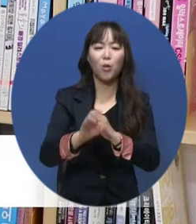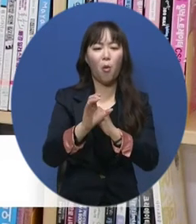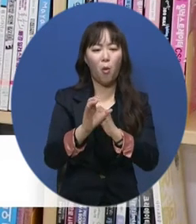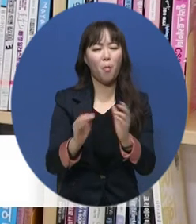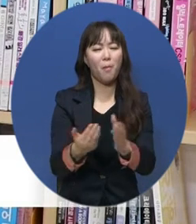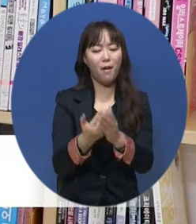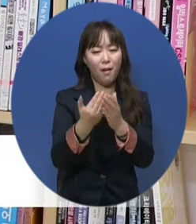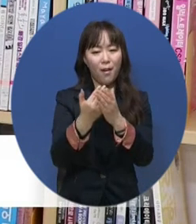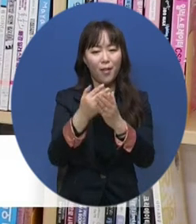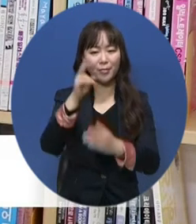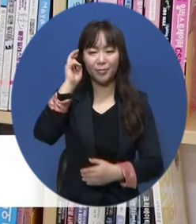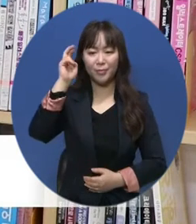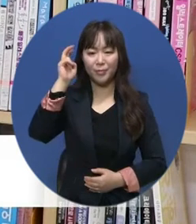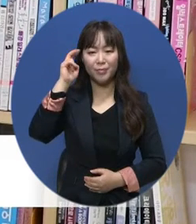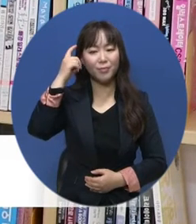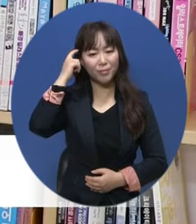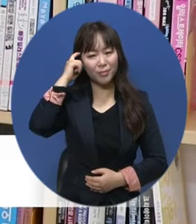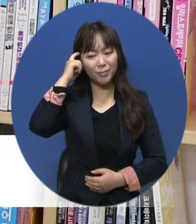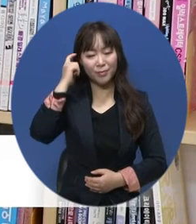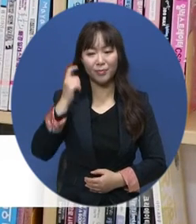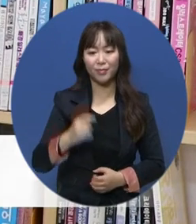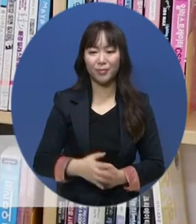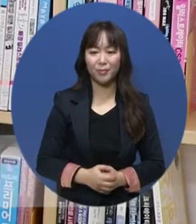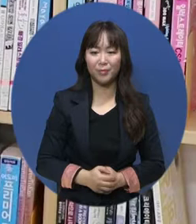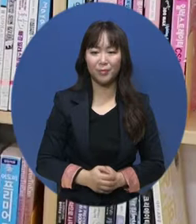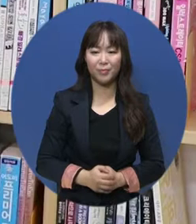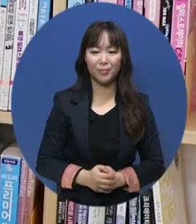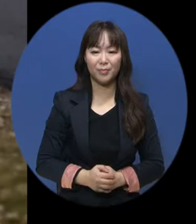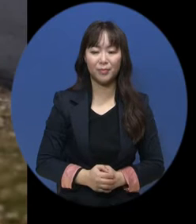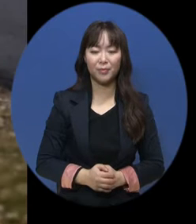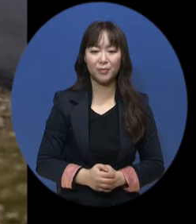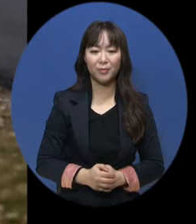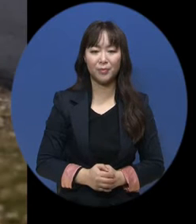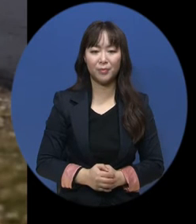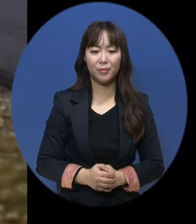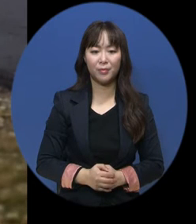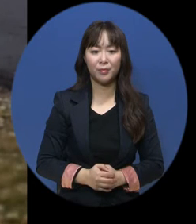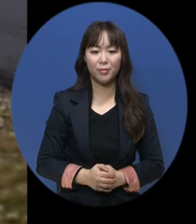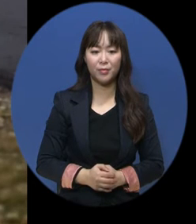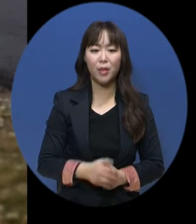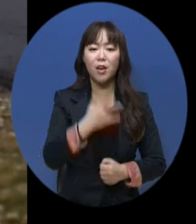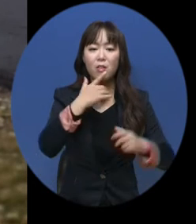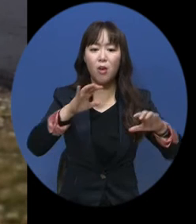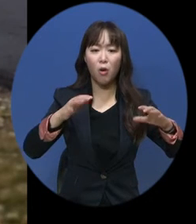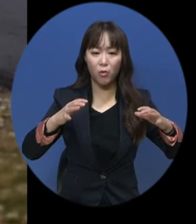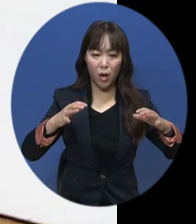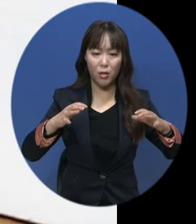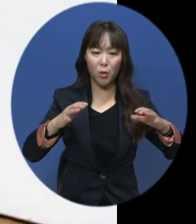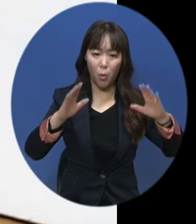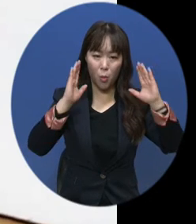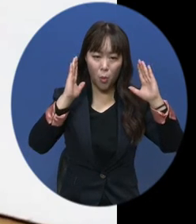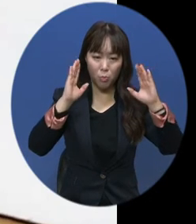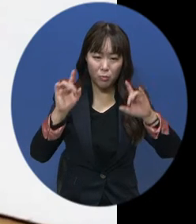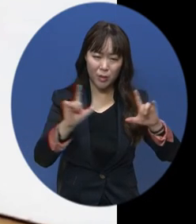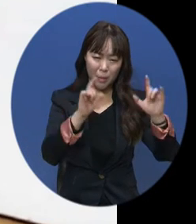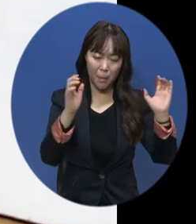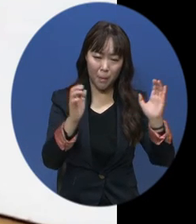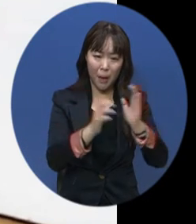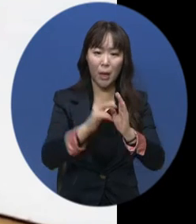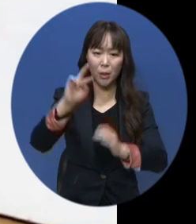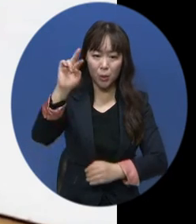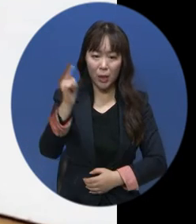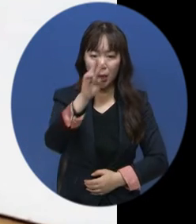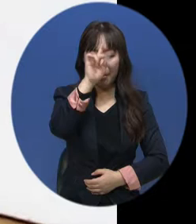퀄리티가 점점 높아지지 않을까 이렇게 생각하고 있습니다. 영국에서 오랜 유학 생활을 하고 돌아온